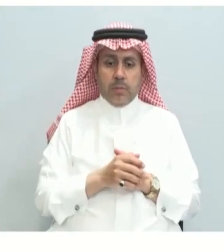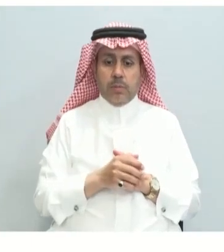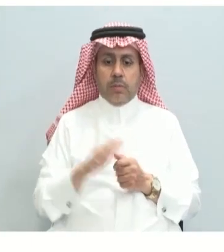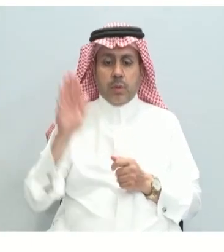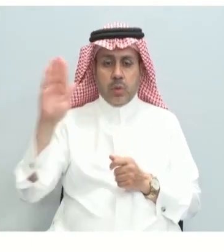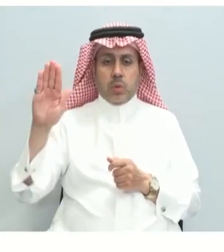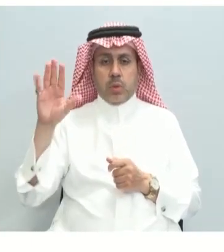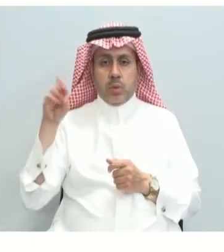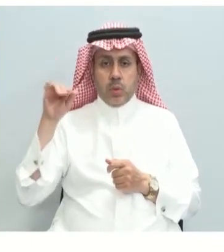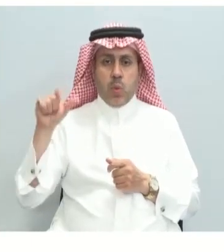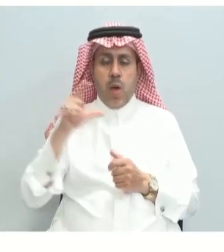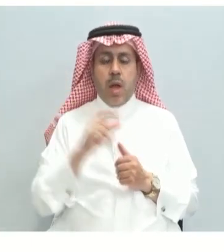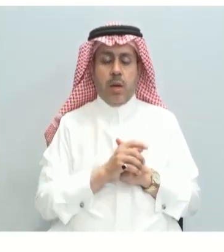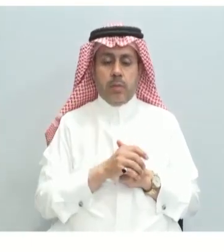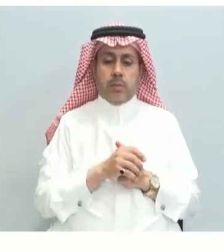أحسنتم،